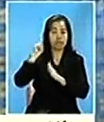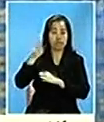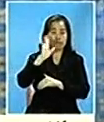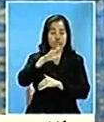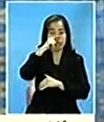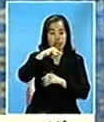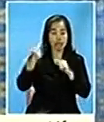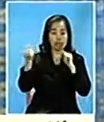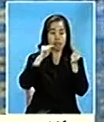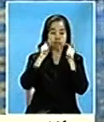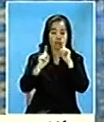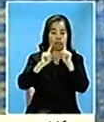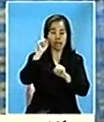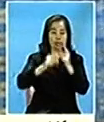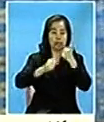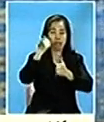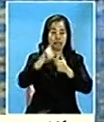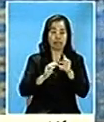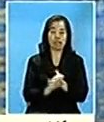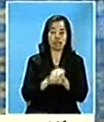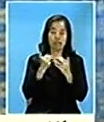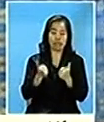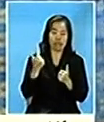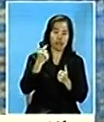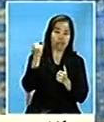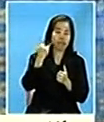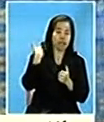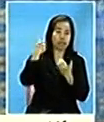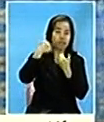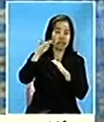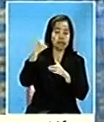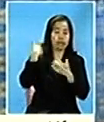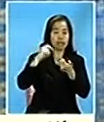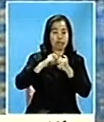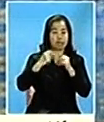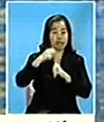ขึ้นนี่ก็ทำท่ามันก็จะดีเพราะว่าการส่งออกของเรามีปัญห